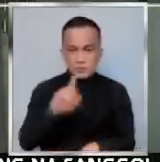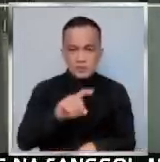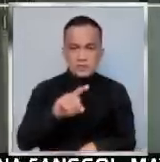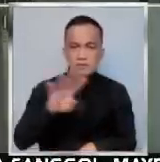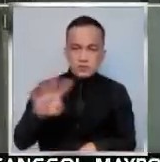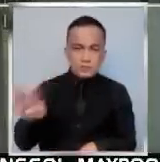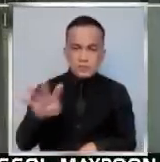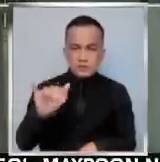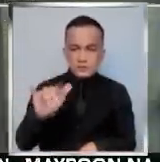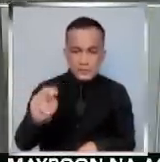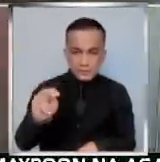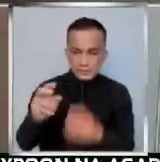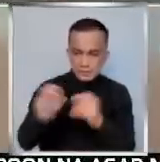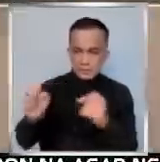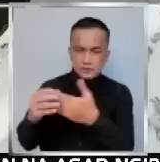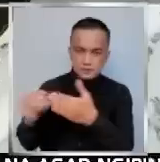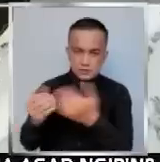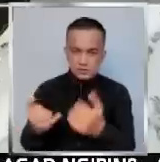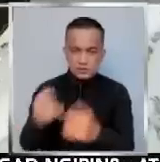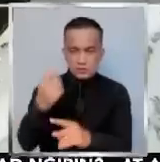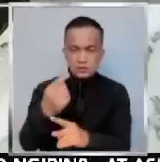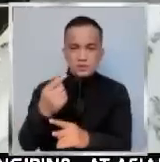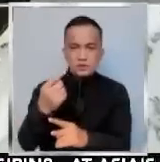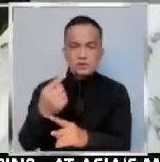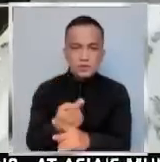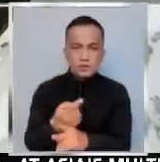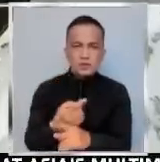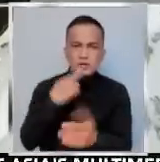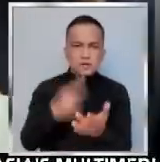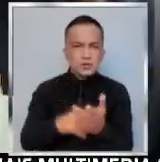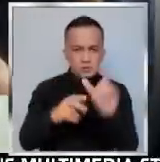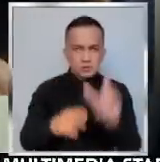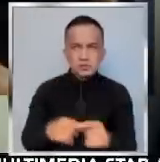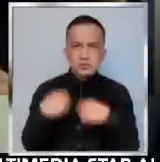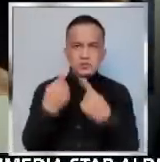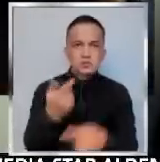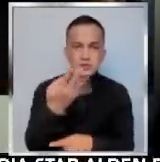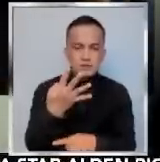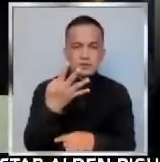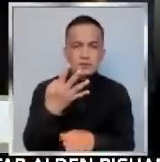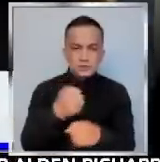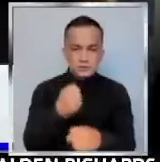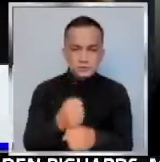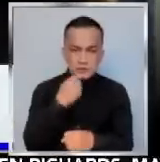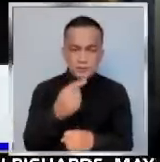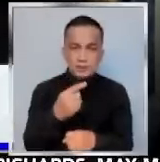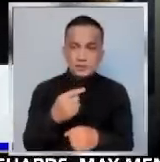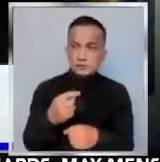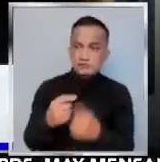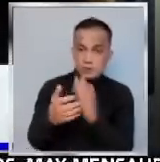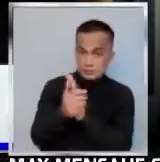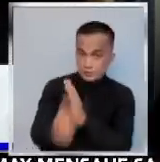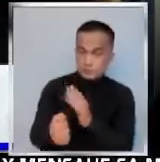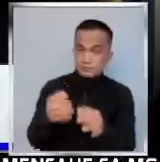kontra US dollar ngayong buwan. Record low sa loob ng 24 na taon. Paliwanag ng isang ekonomista, hindi lang sa desisyon